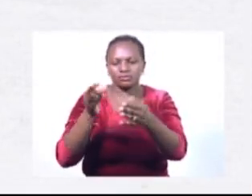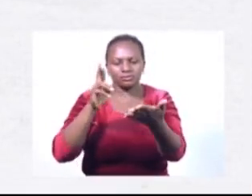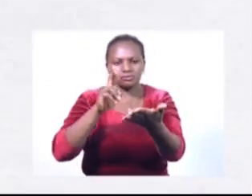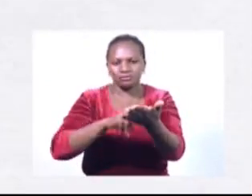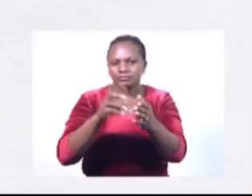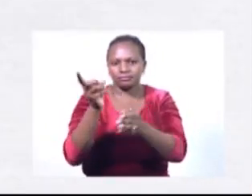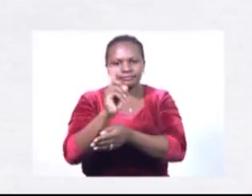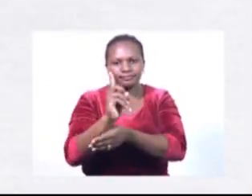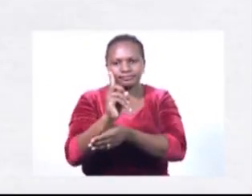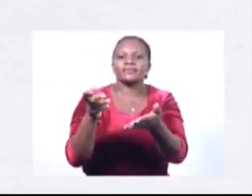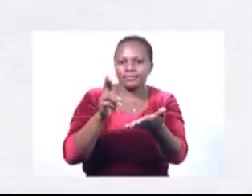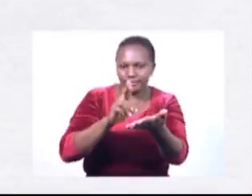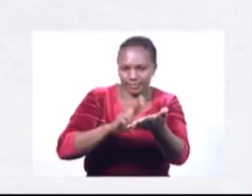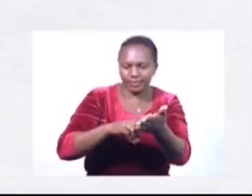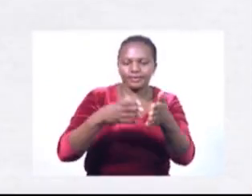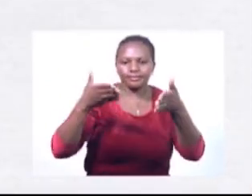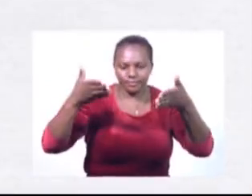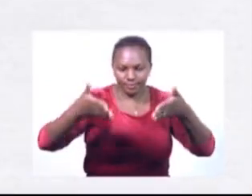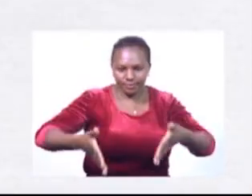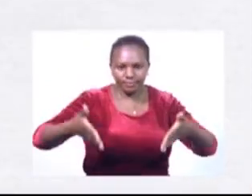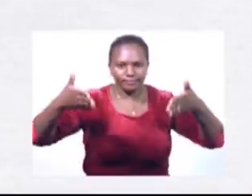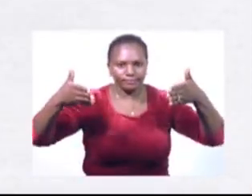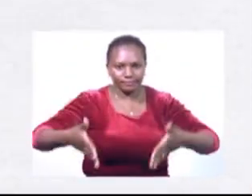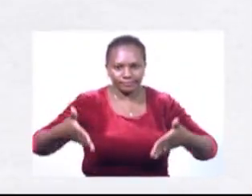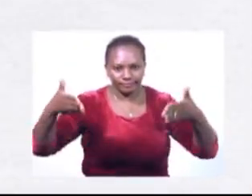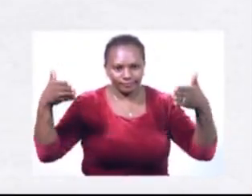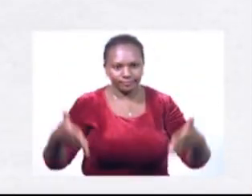now. IEBC. Your vote, your future.